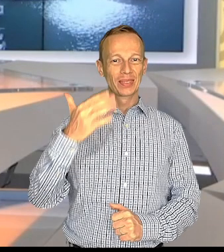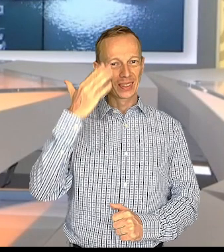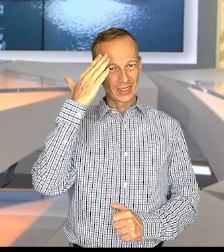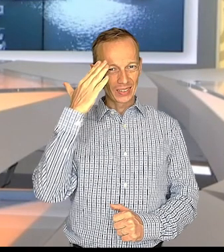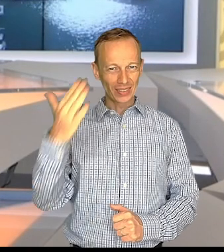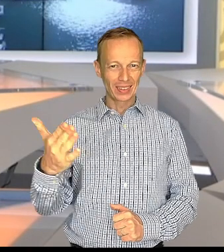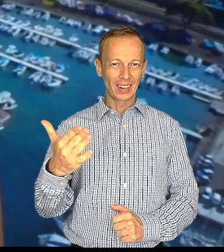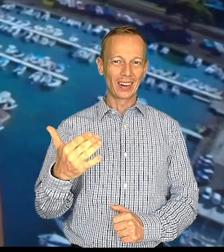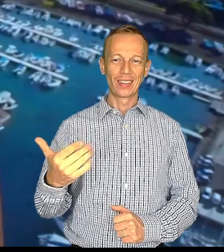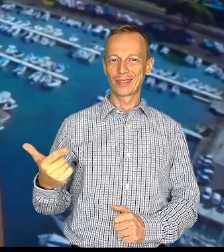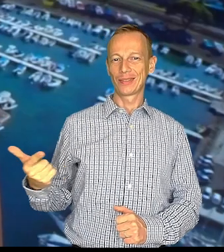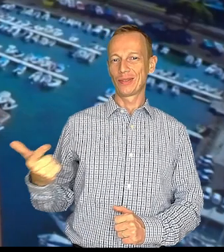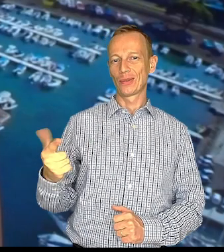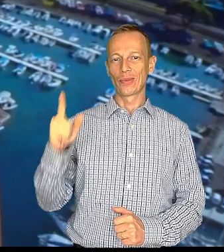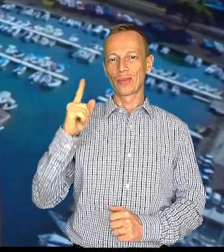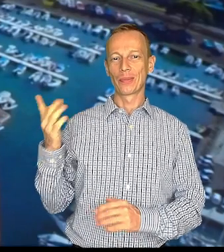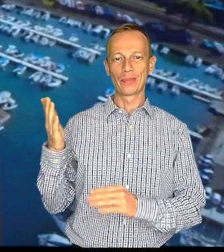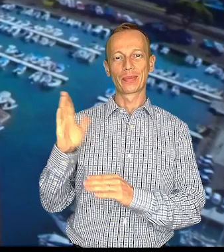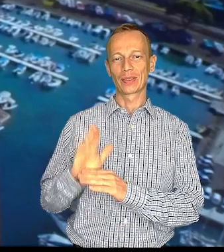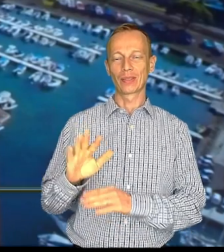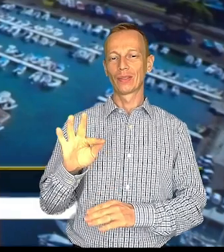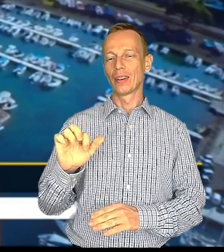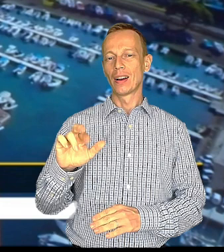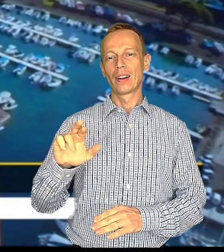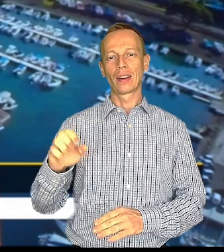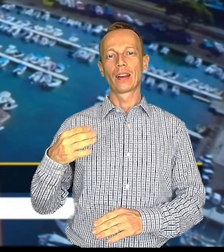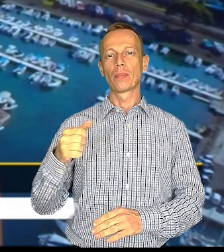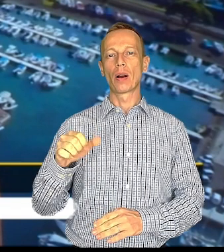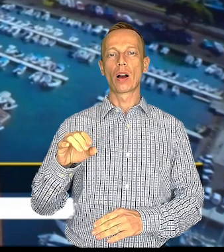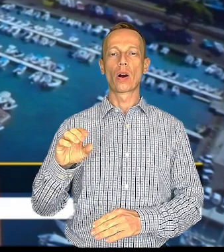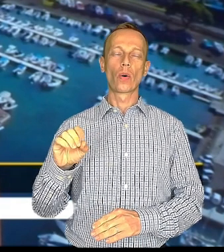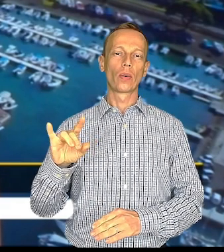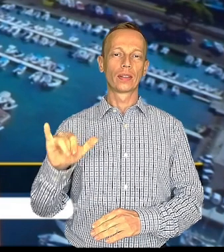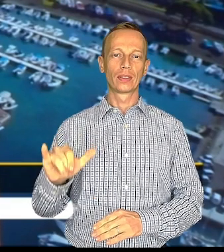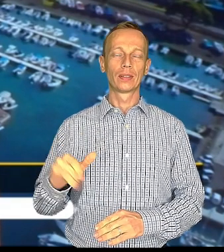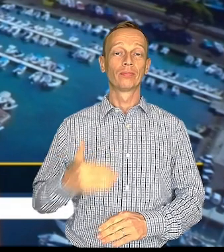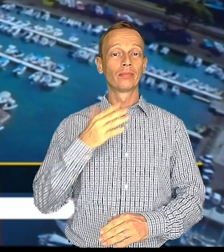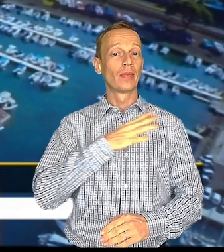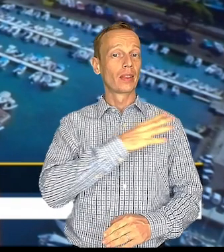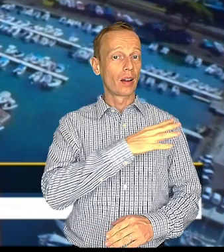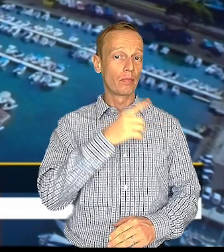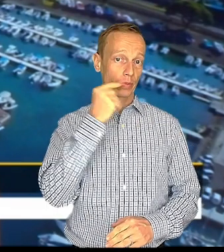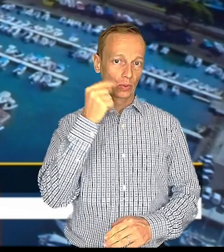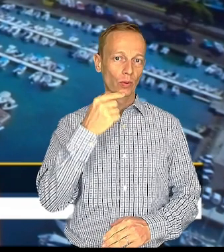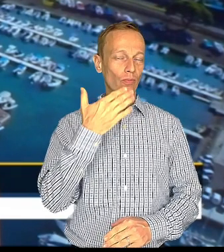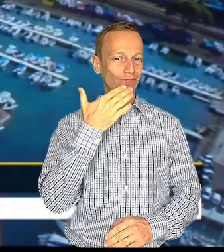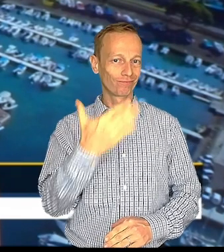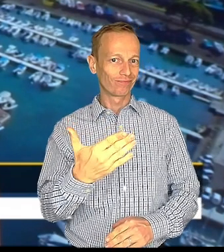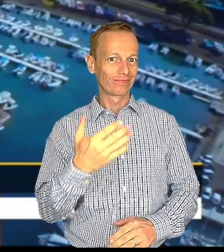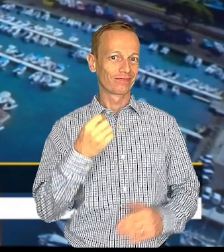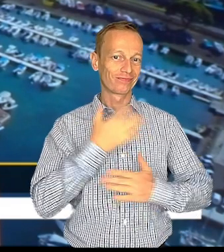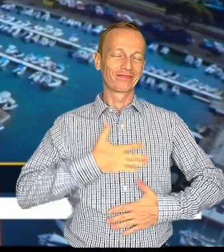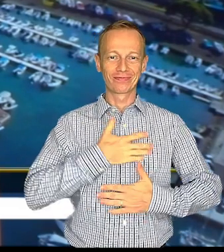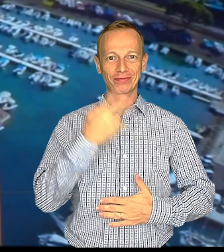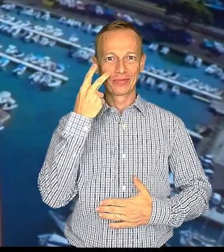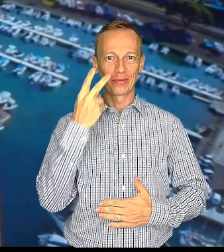Oui, d'abord, Yorana, nos beautés de Farima, Madame, Monsieur, Yorana, je suis contente de vous retrouver dans votre journal de